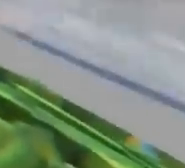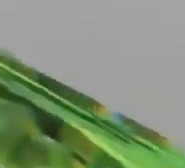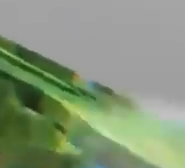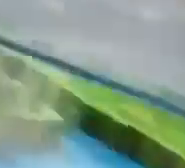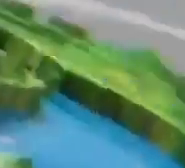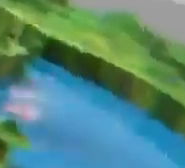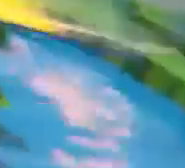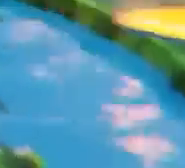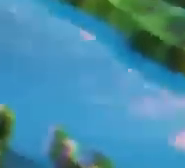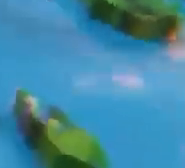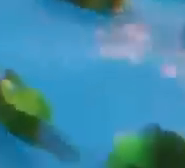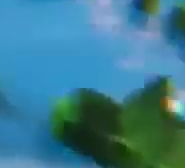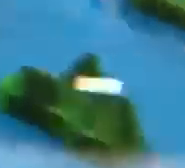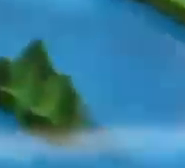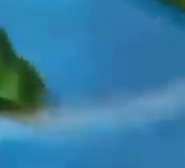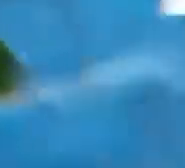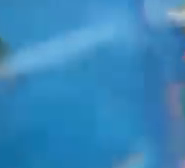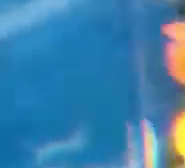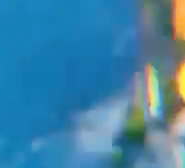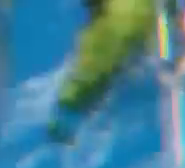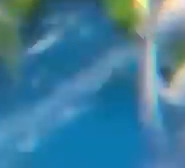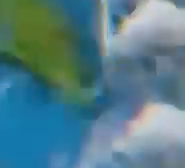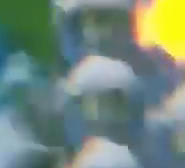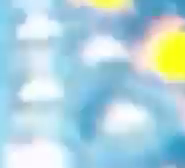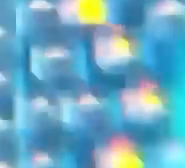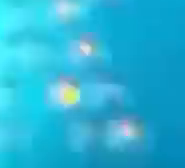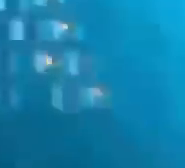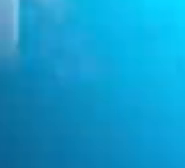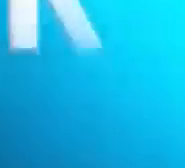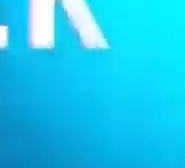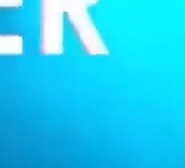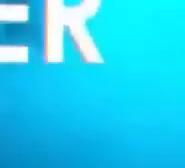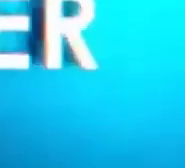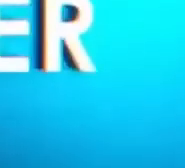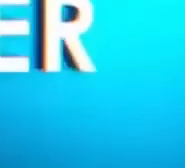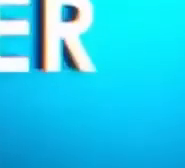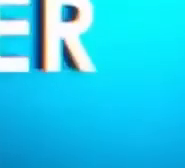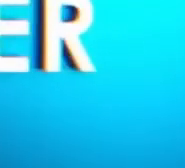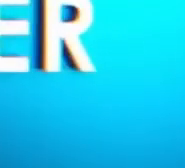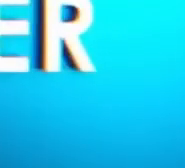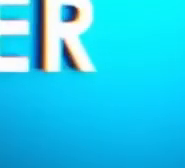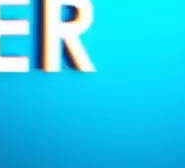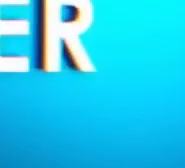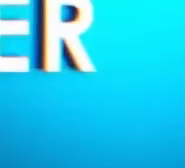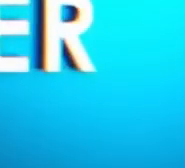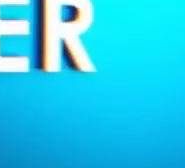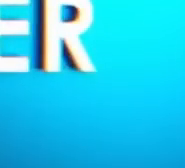Mm-mm.